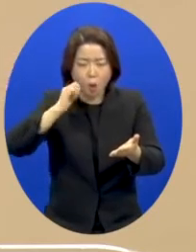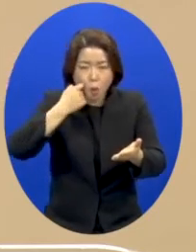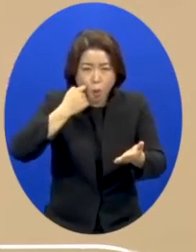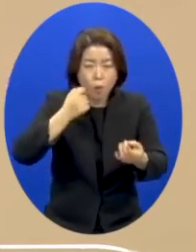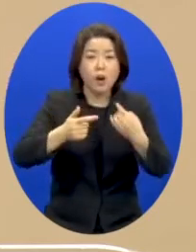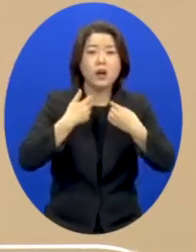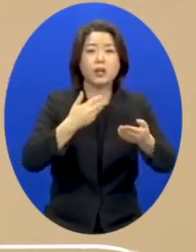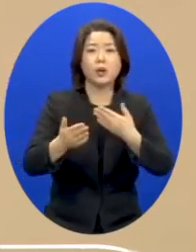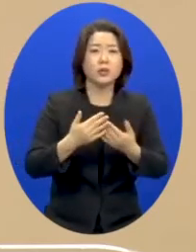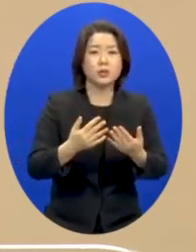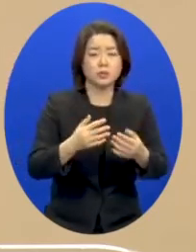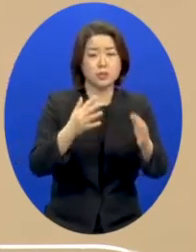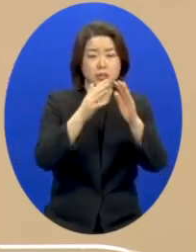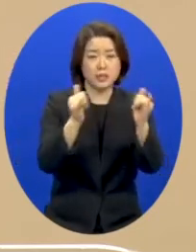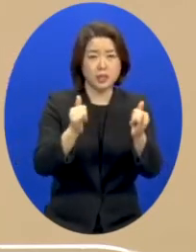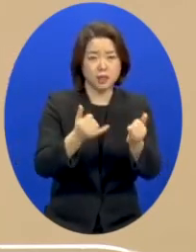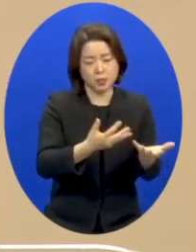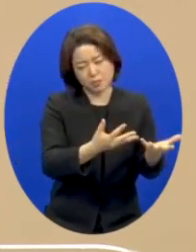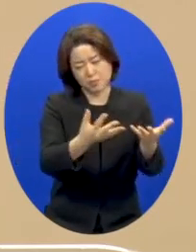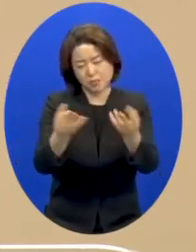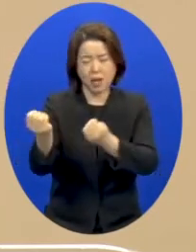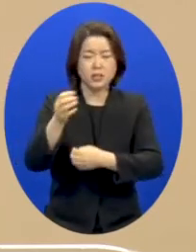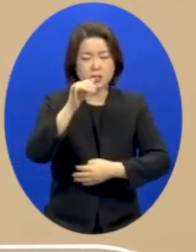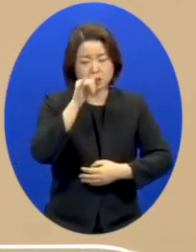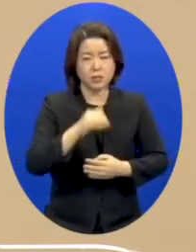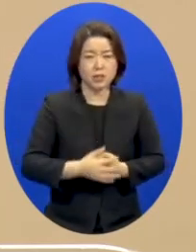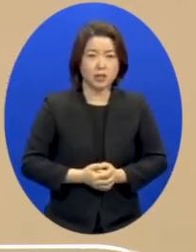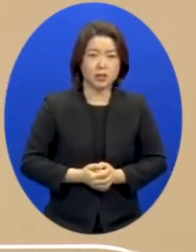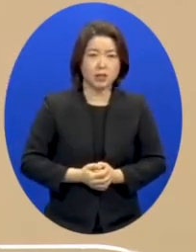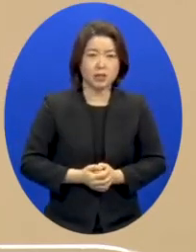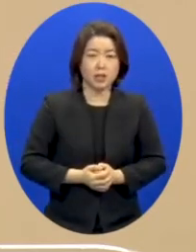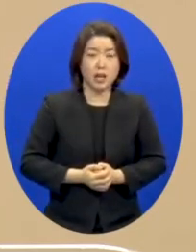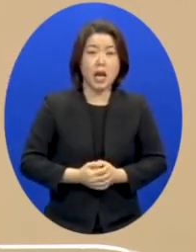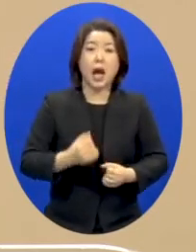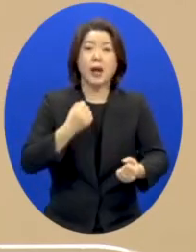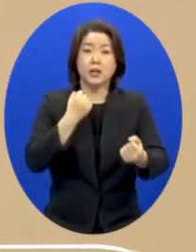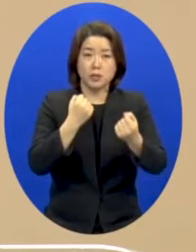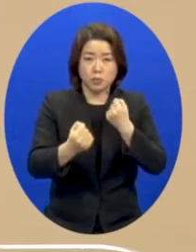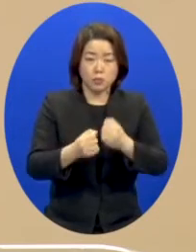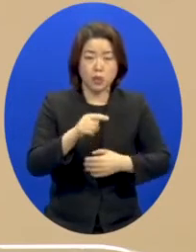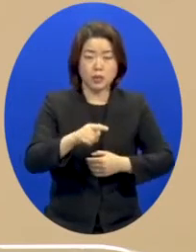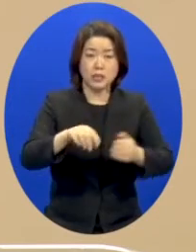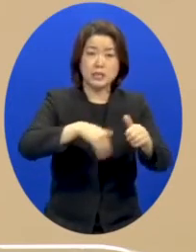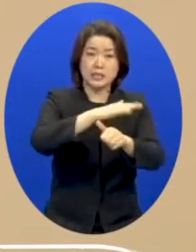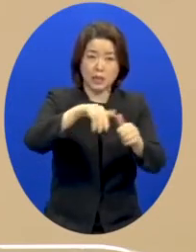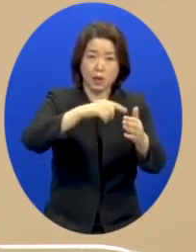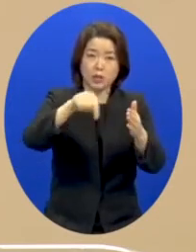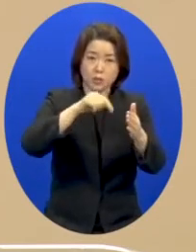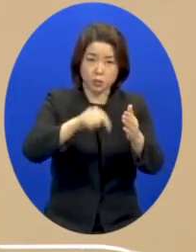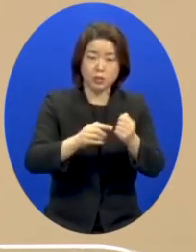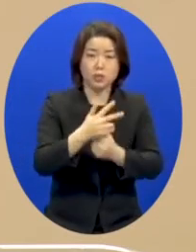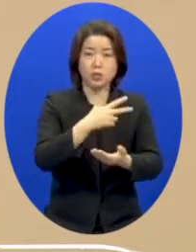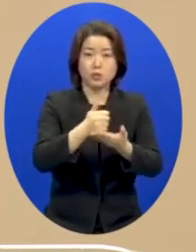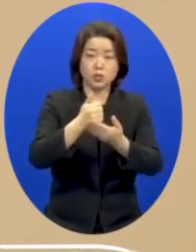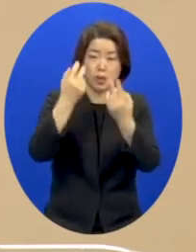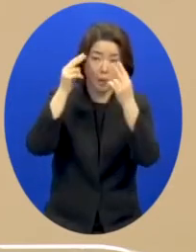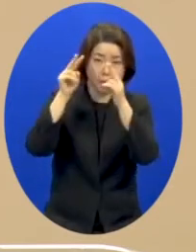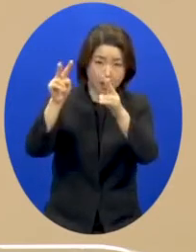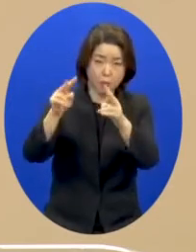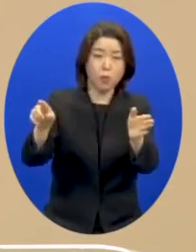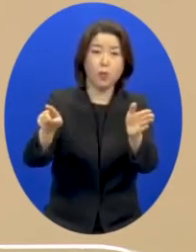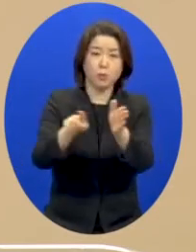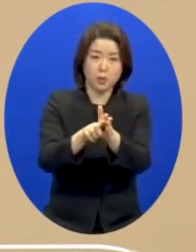겪는 그런 교우들이 상당히 많이 있습니다. 그런데도 그런 상황 속에서도 주님을 바라보고